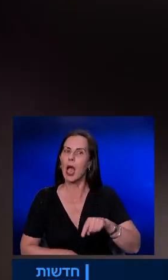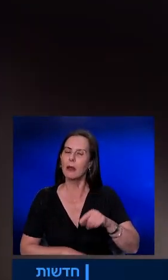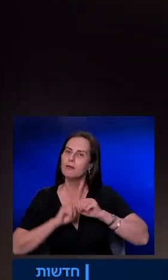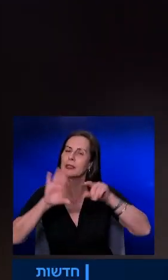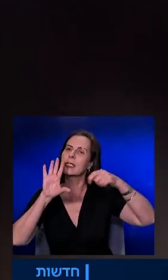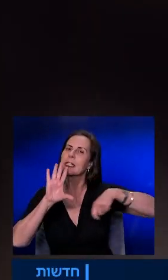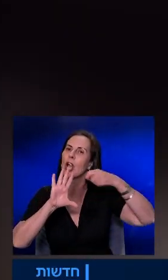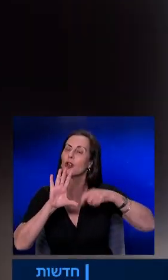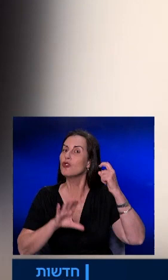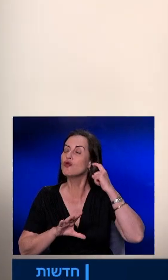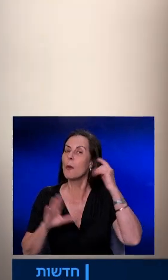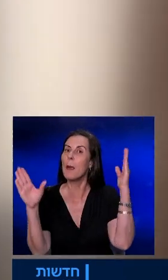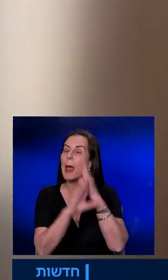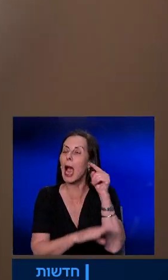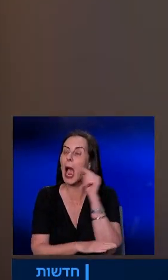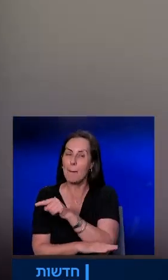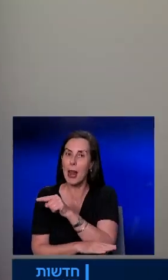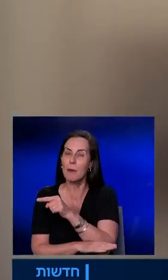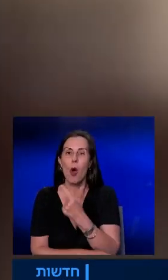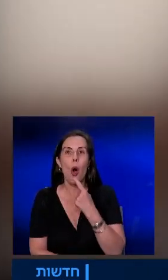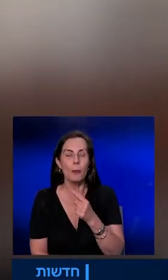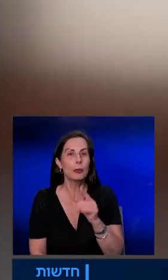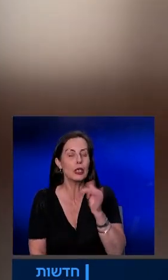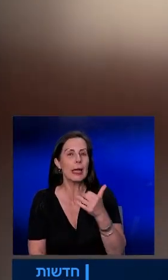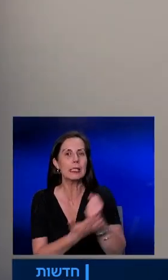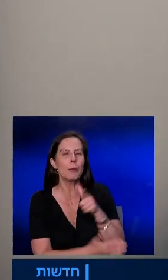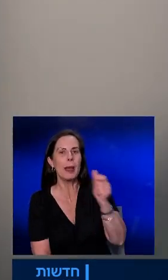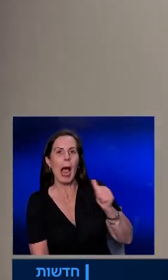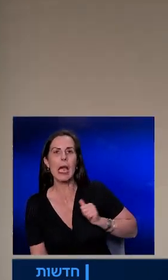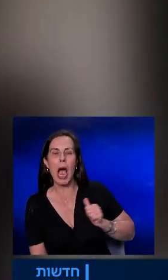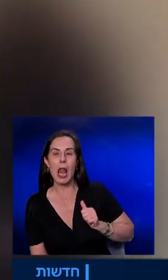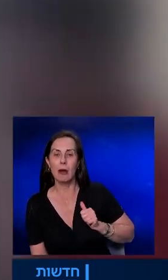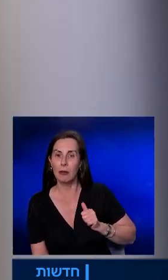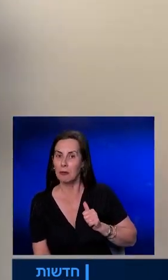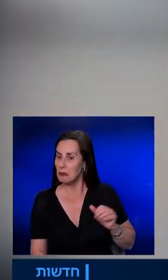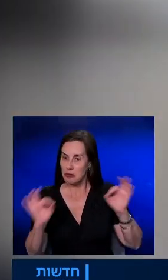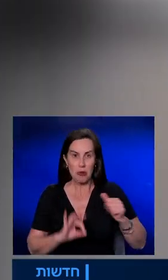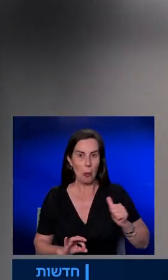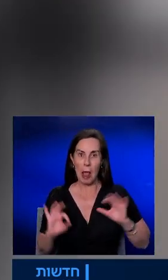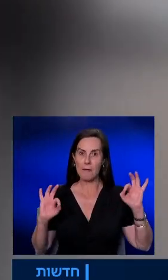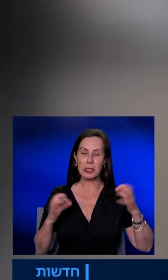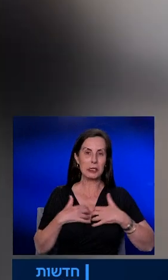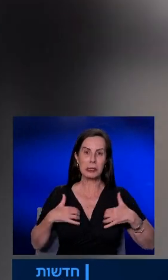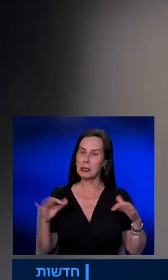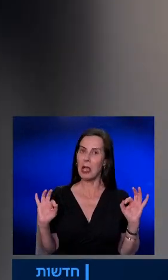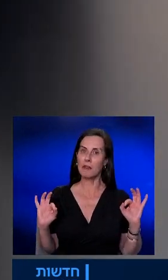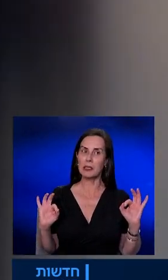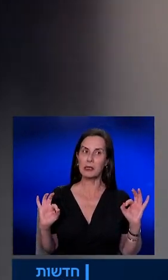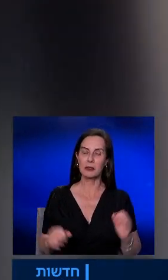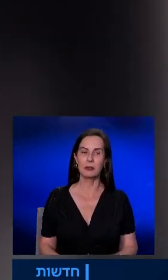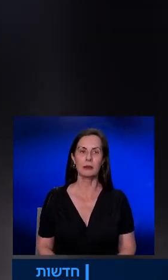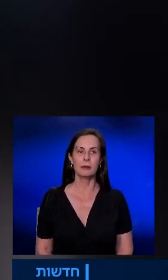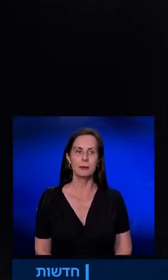ובו נשמעים מחבלים חמושים במחנה טוענים שפגעו בחייל, זאת בזמן שאף חייל ישראלי לא נפגע בתקרית.